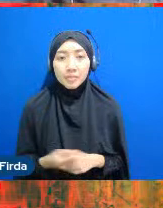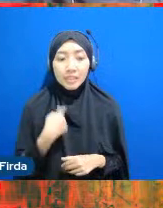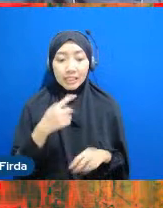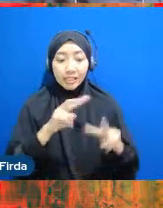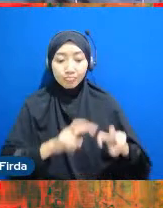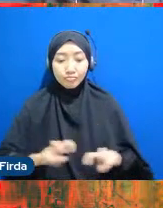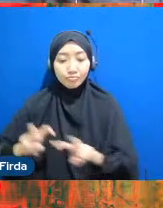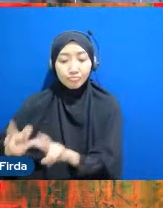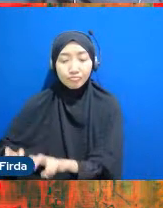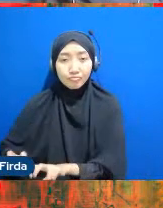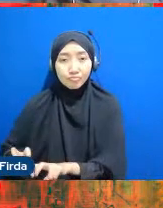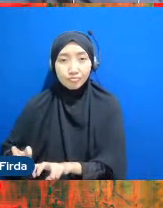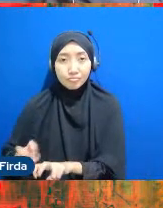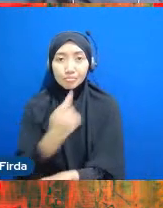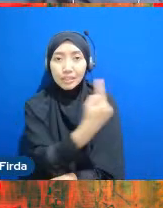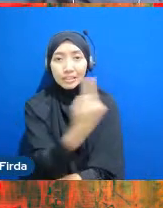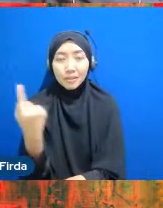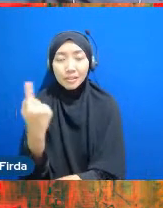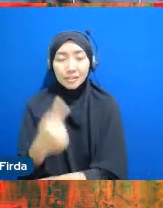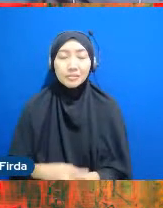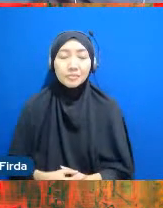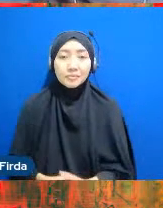Silakan.